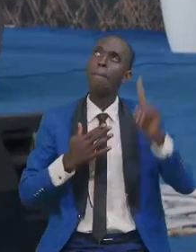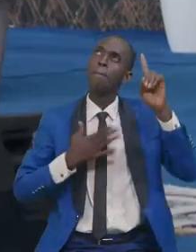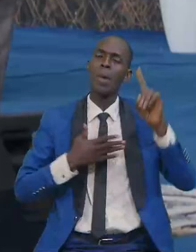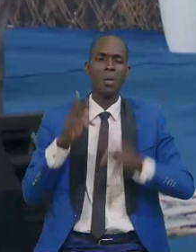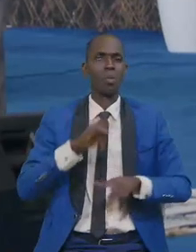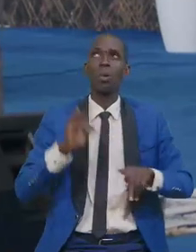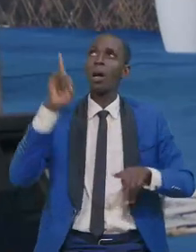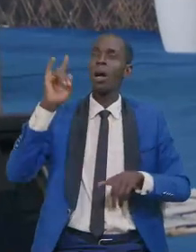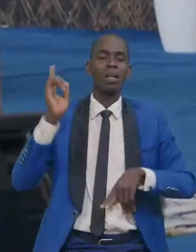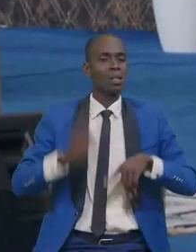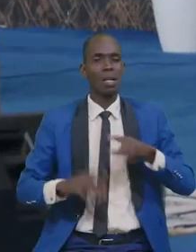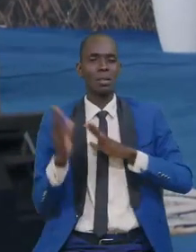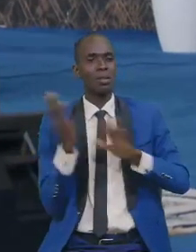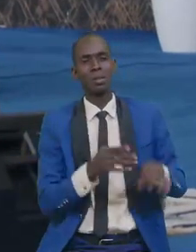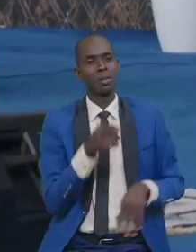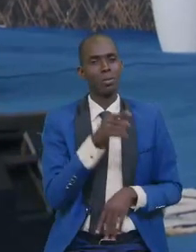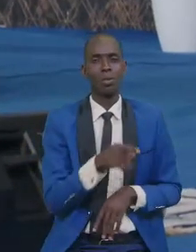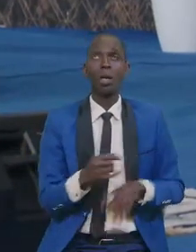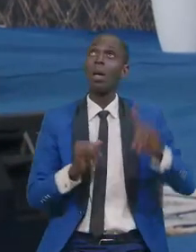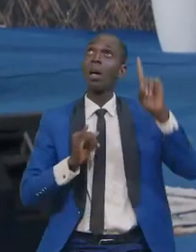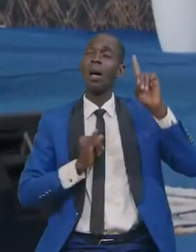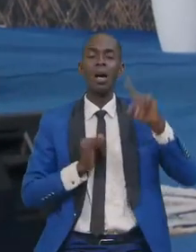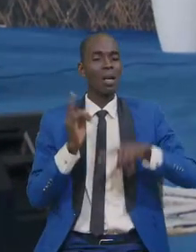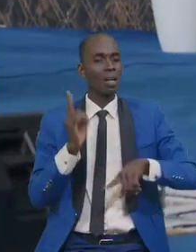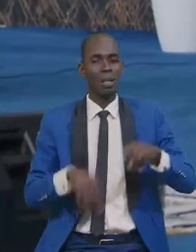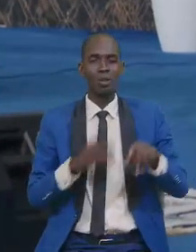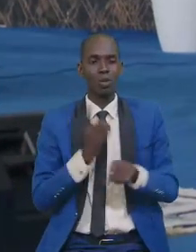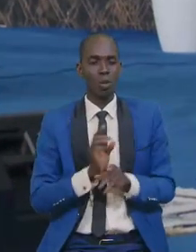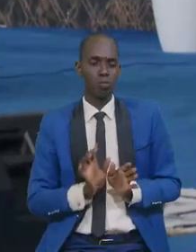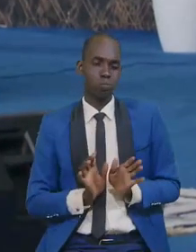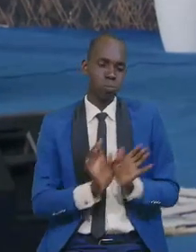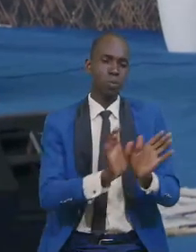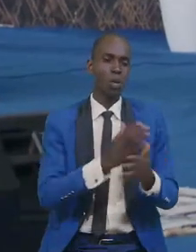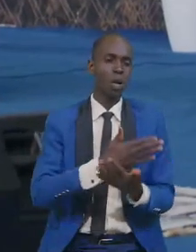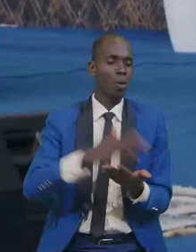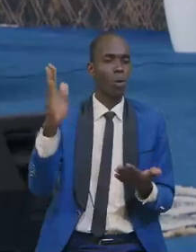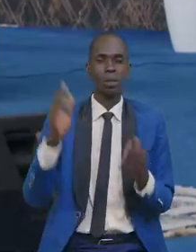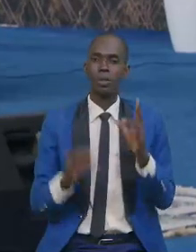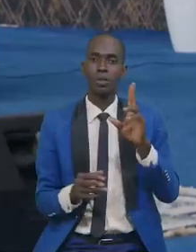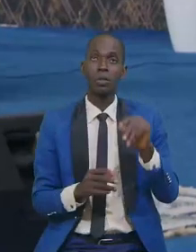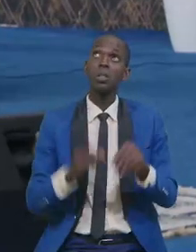Pourquoi je ne peux pas vous rejeter? Tu es mon peuple. Je ne peux pas te mettre de côté.